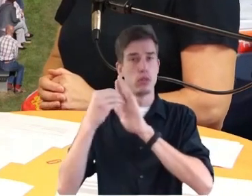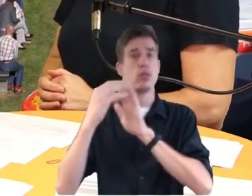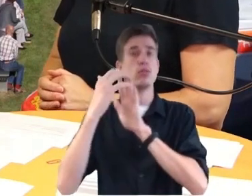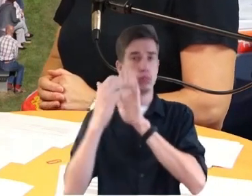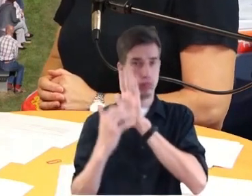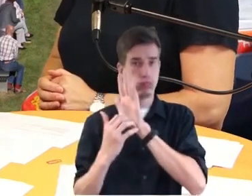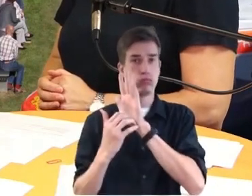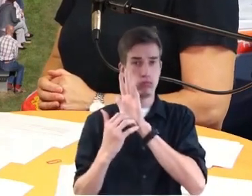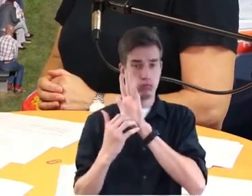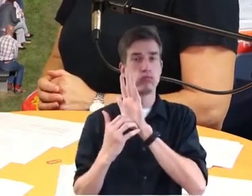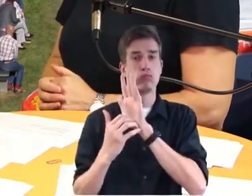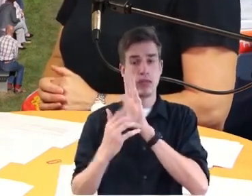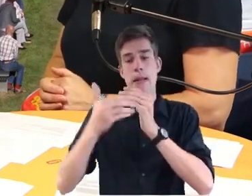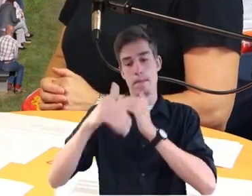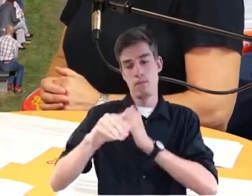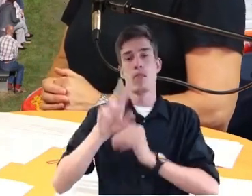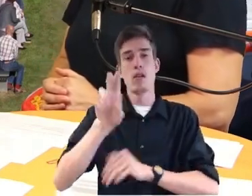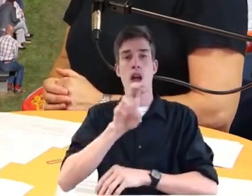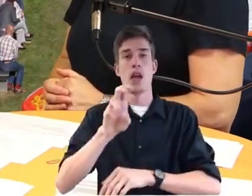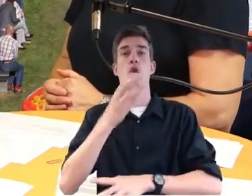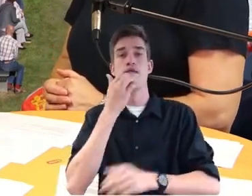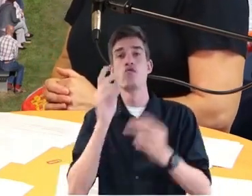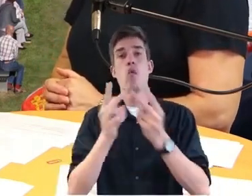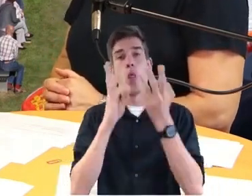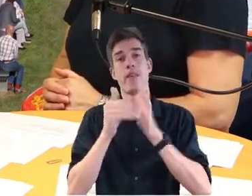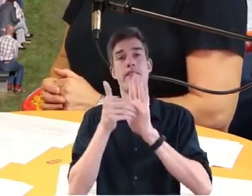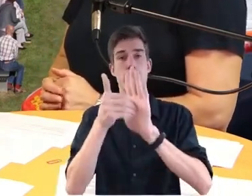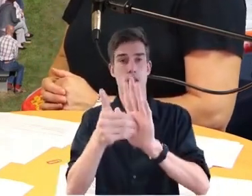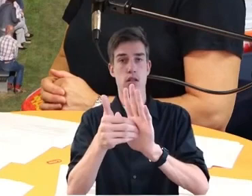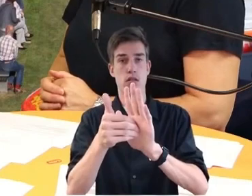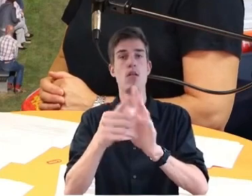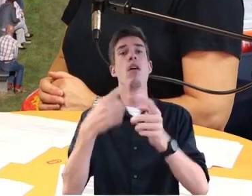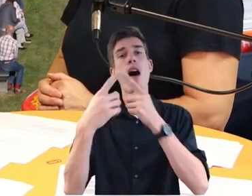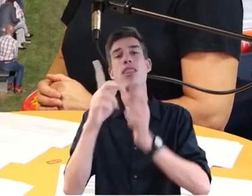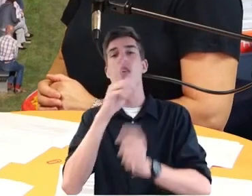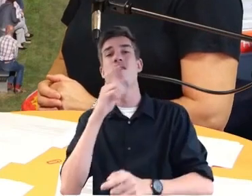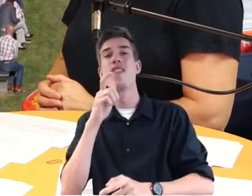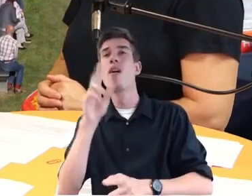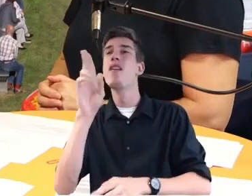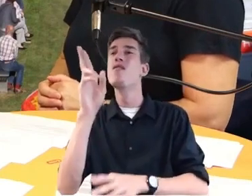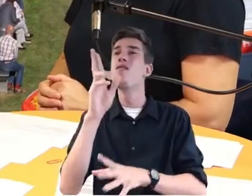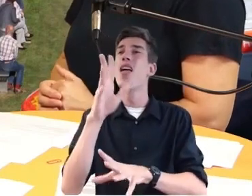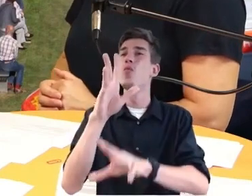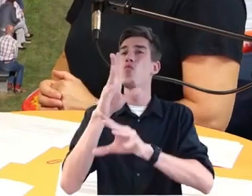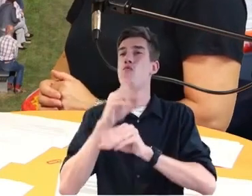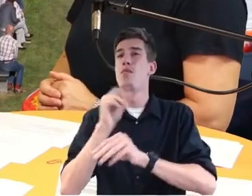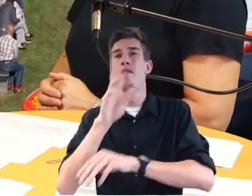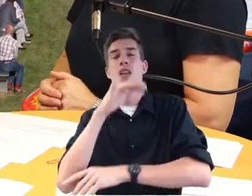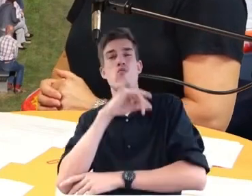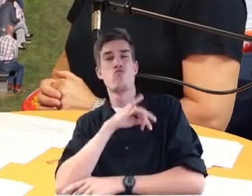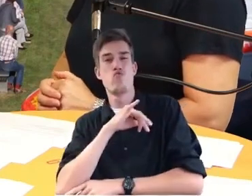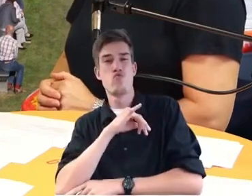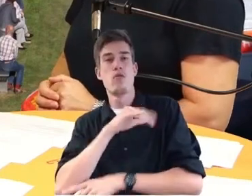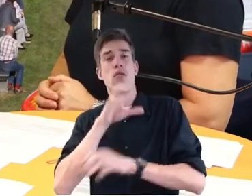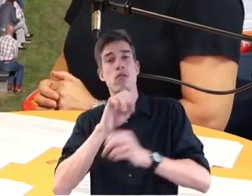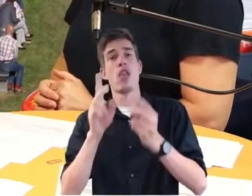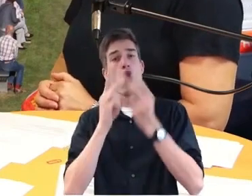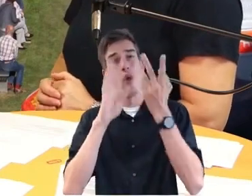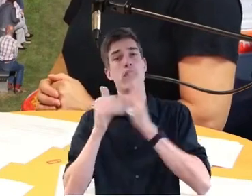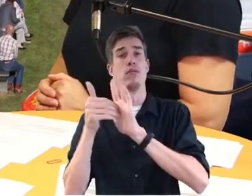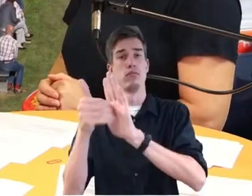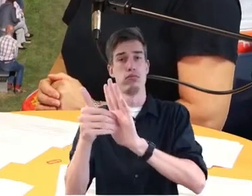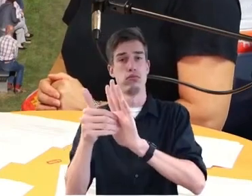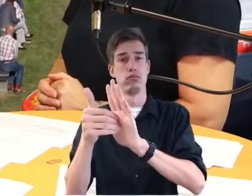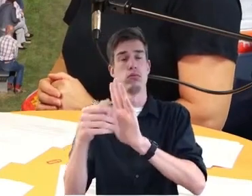den Krankenhäusern, aber auch anderen Verantwortlichen und Interessierten ein Handbuch präsentieren